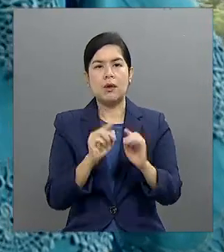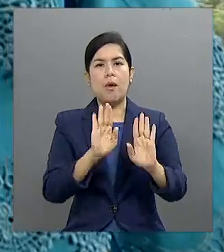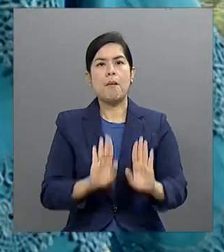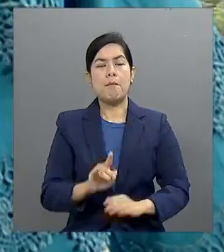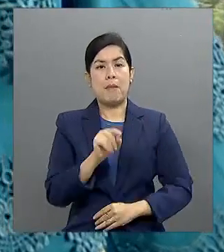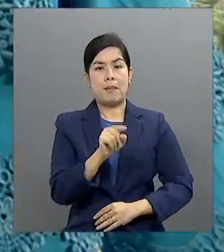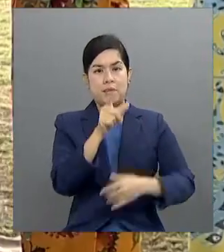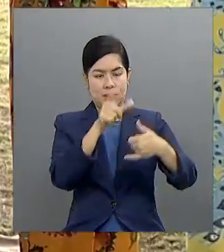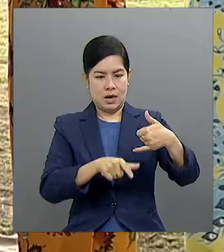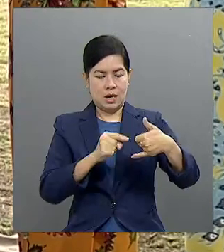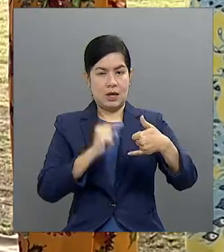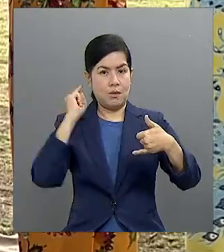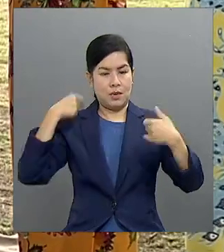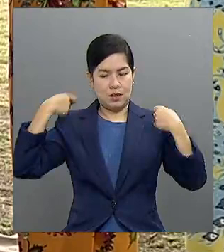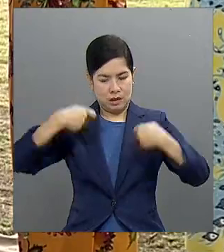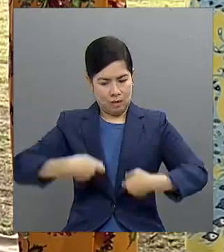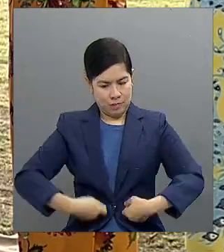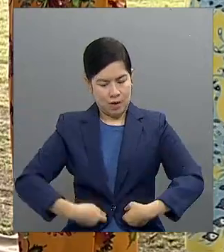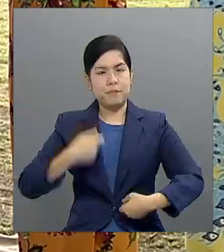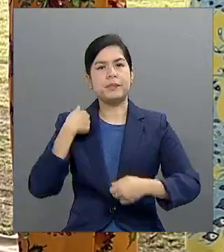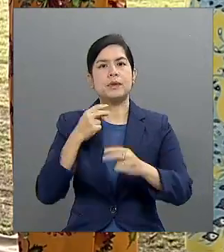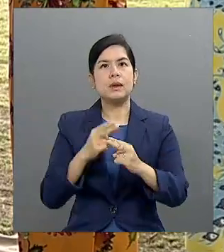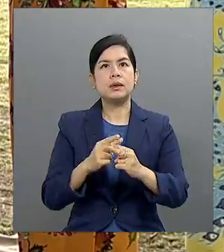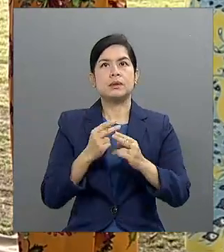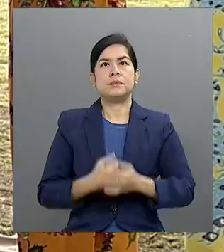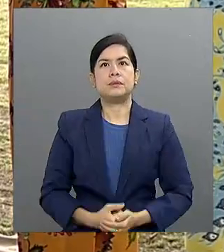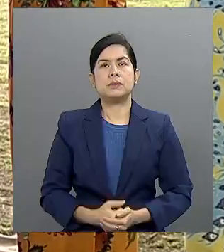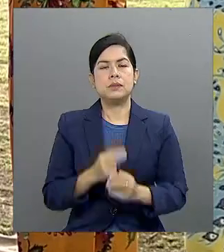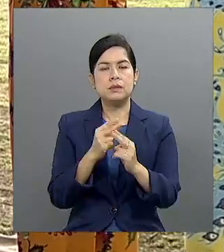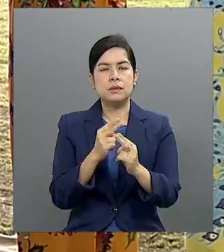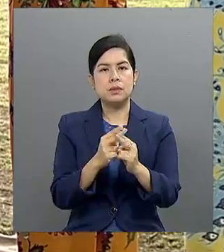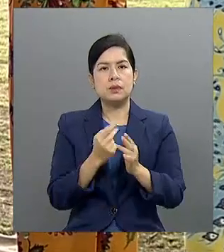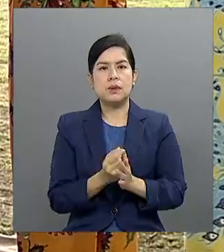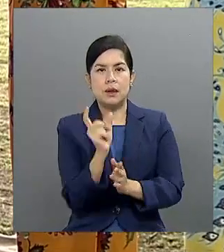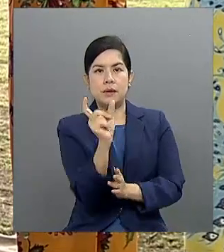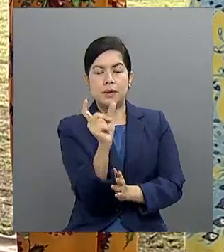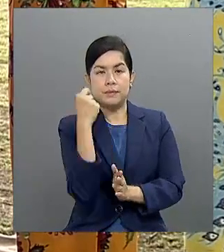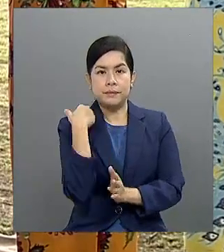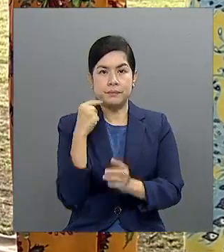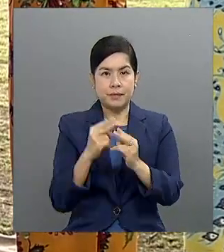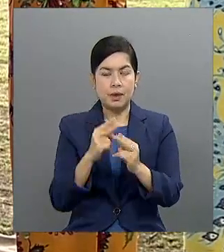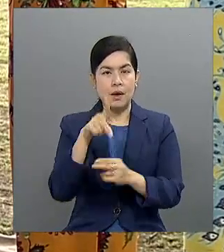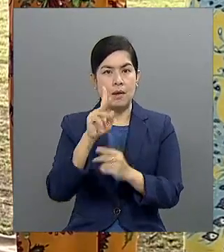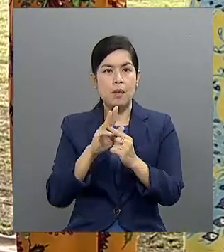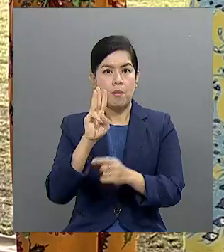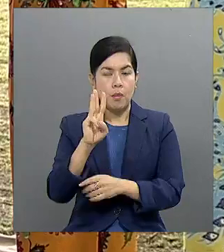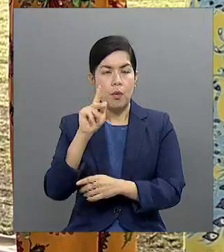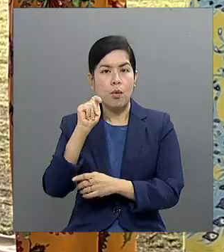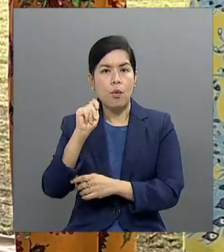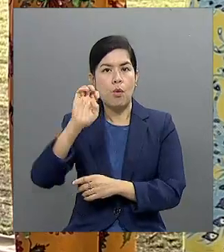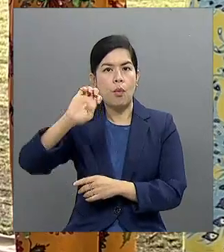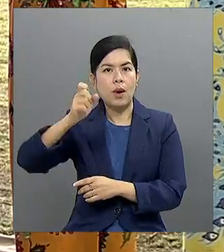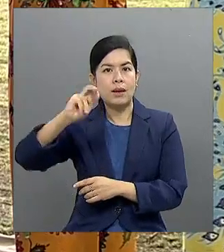ยู่เนี่ยครับเราจะเรียกว่าเสื้อปัวตึงเต้นะฮะท่านผู้ชมครับ ป ัวตึงเต้ครับหมายความว่าเสื้อเนี่ยก็คือเ